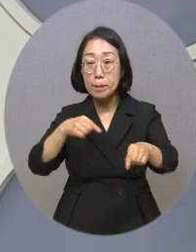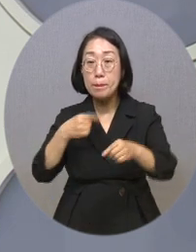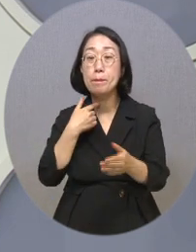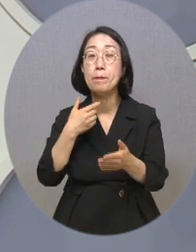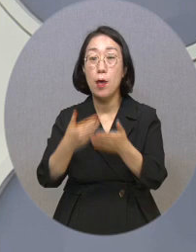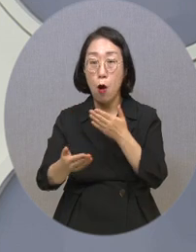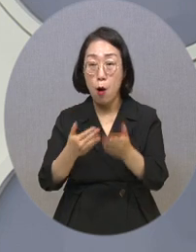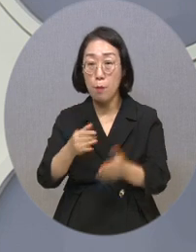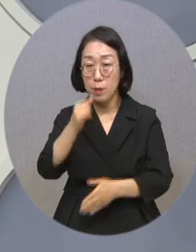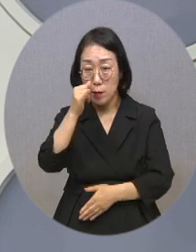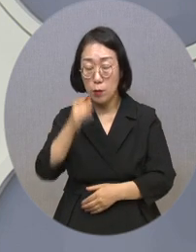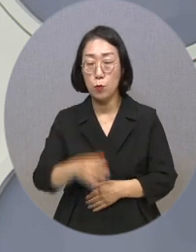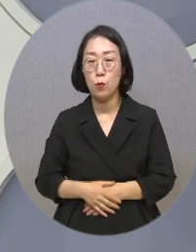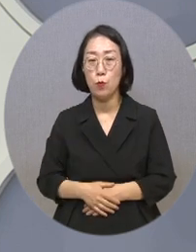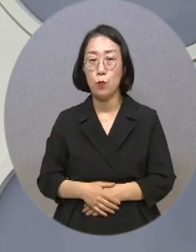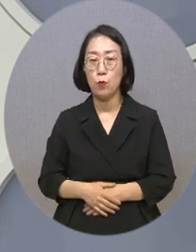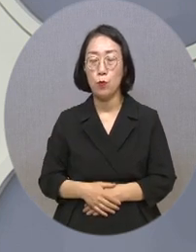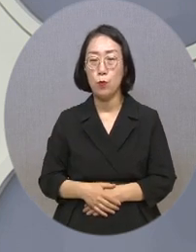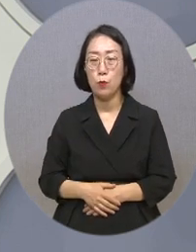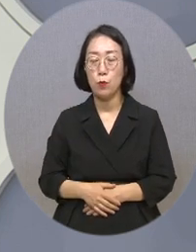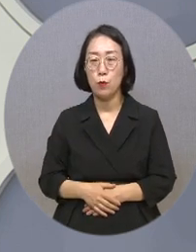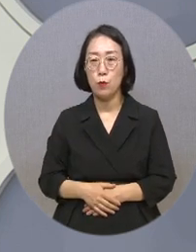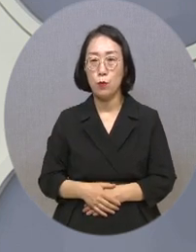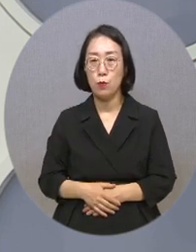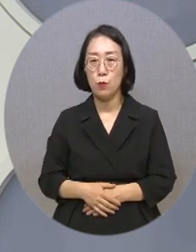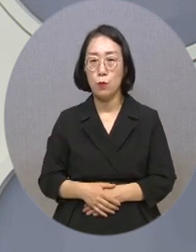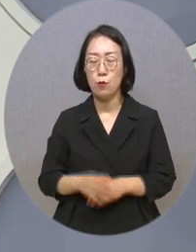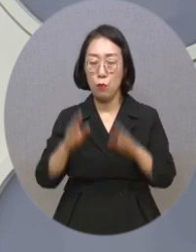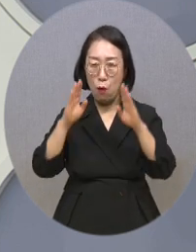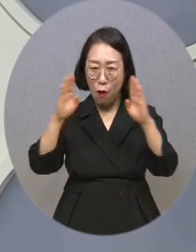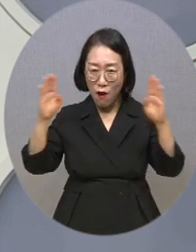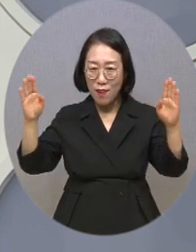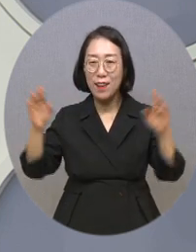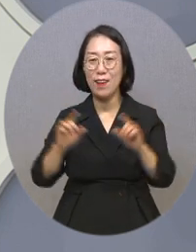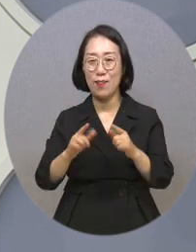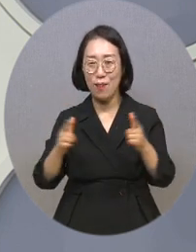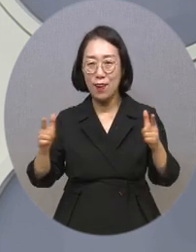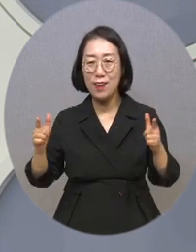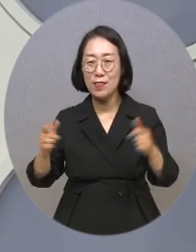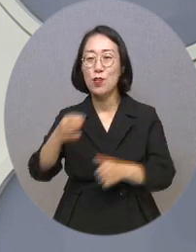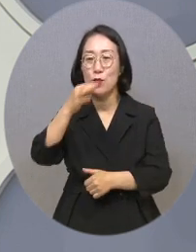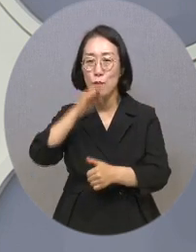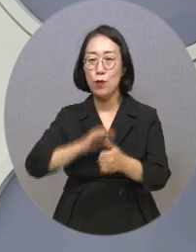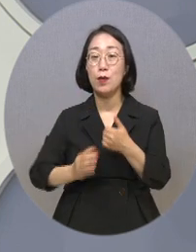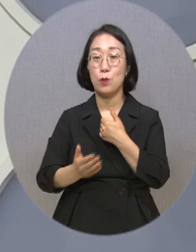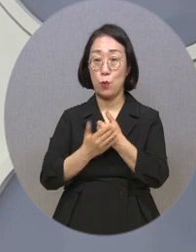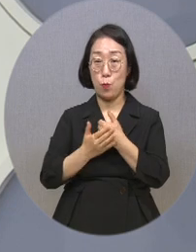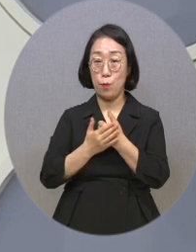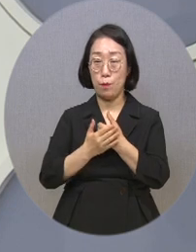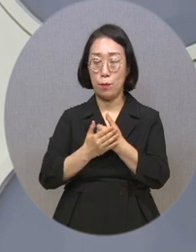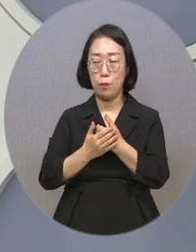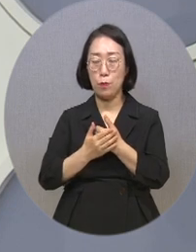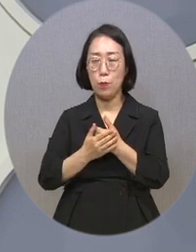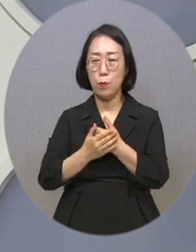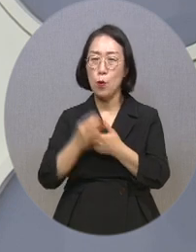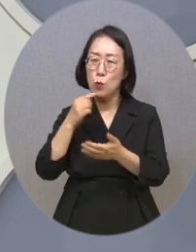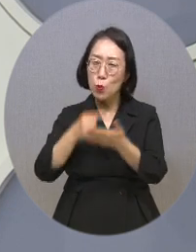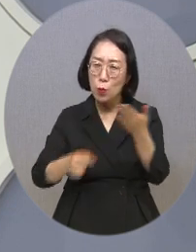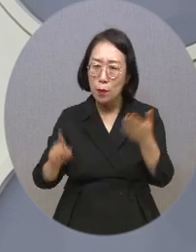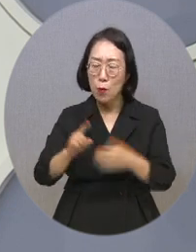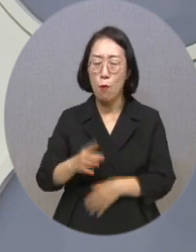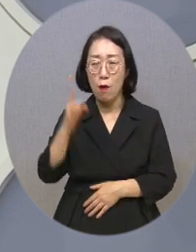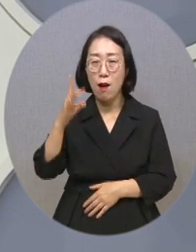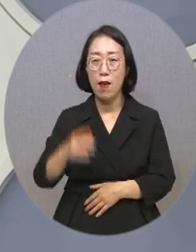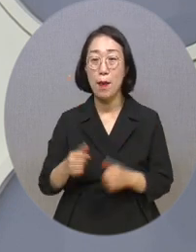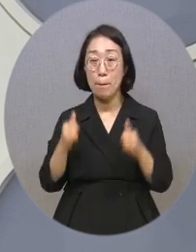그런 경험도 또 있게 됐고요. 그래서 두루두루 하는 그런 플러스가 됐고 또 마이너스로 본다면 저는 원래